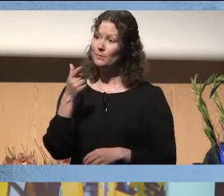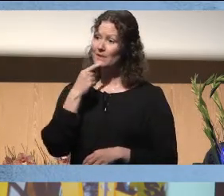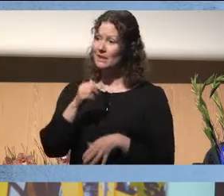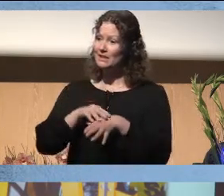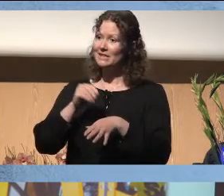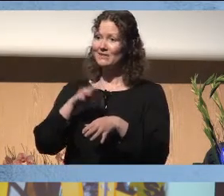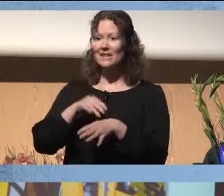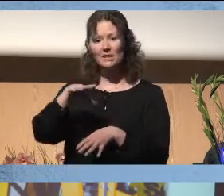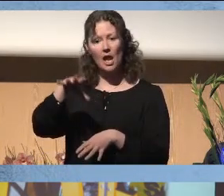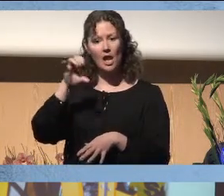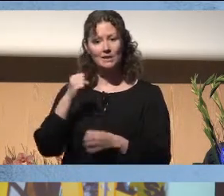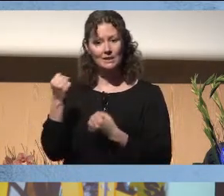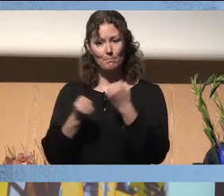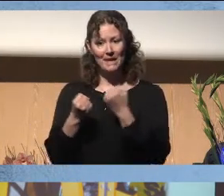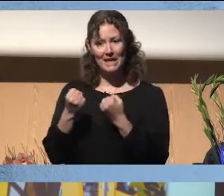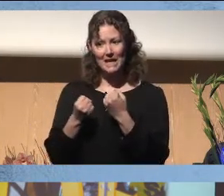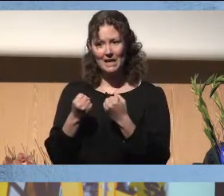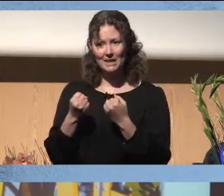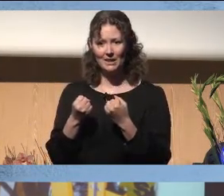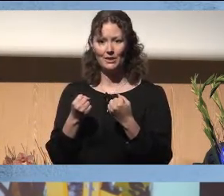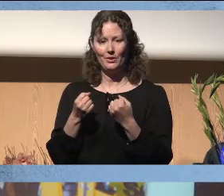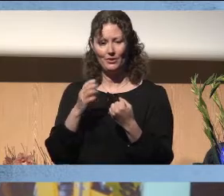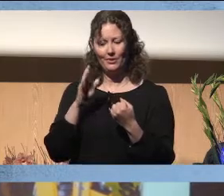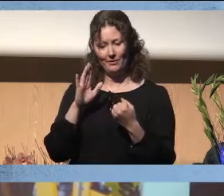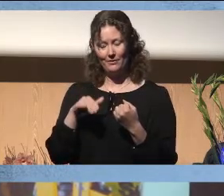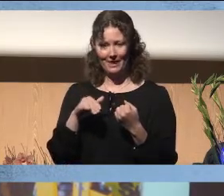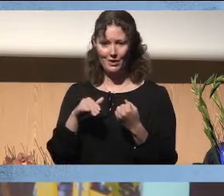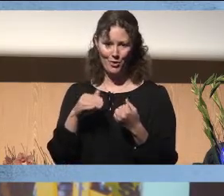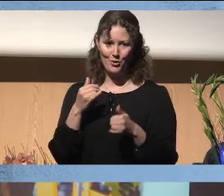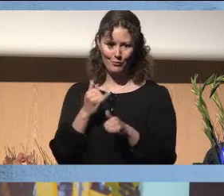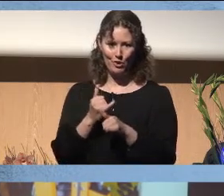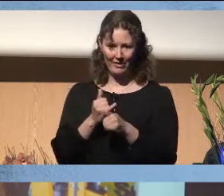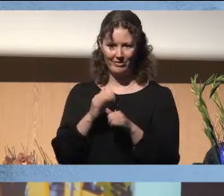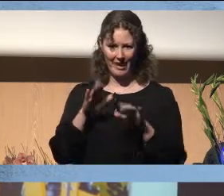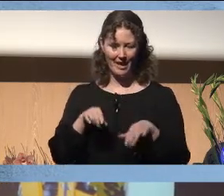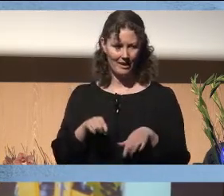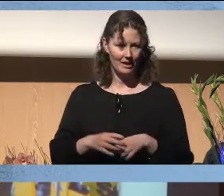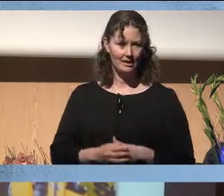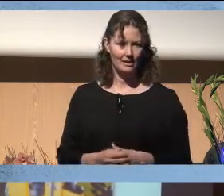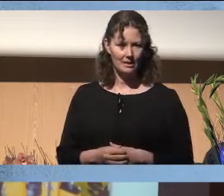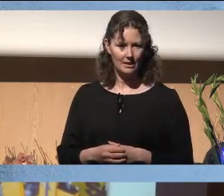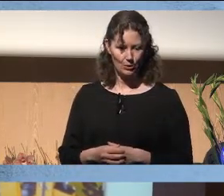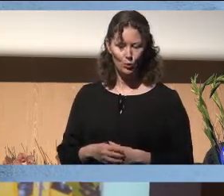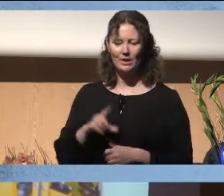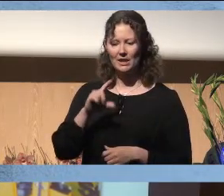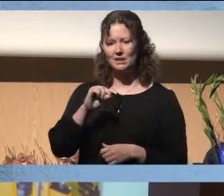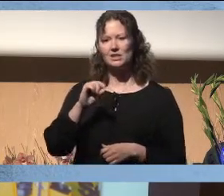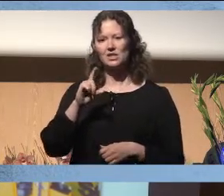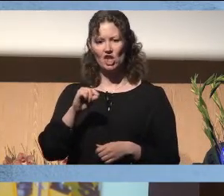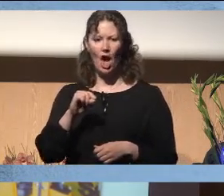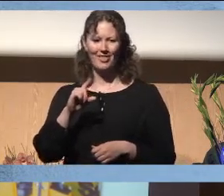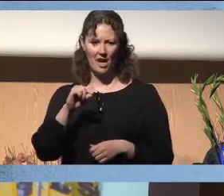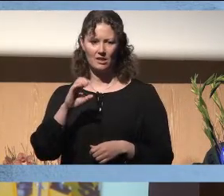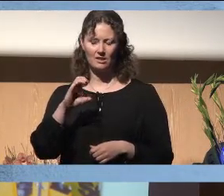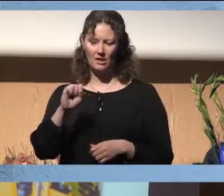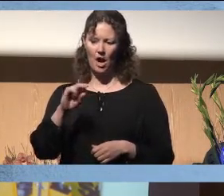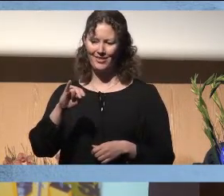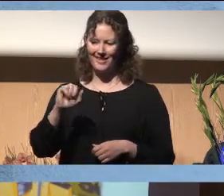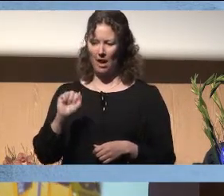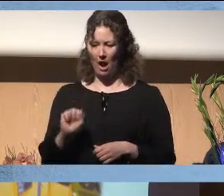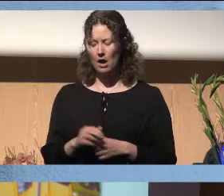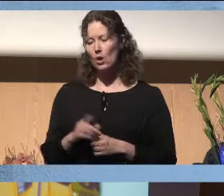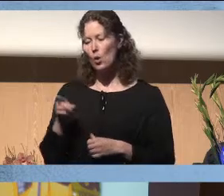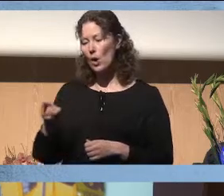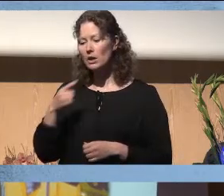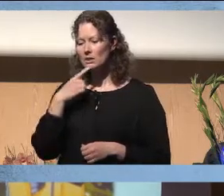svenska lastbilar, ni kanske kan se vilket företag detta är. Det är Scania. Och Robert säger att